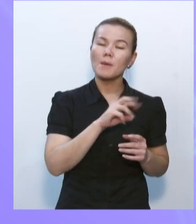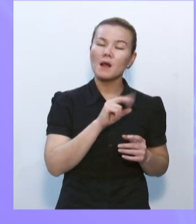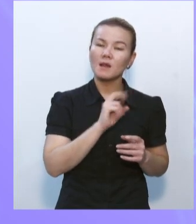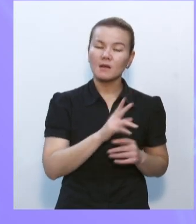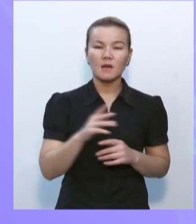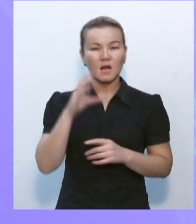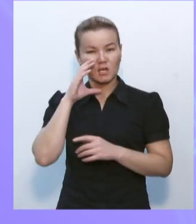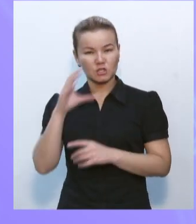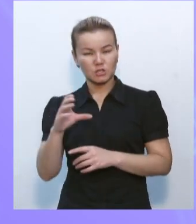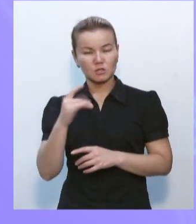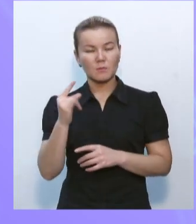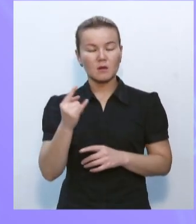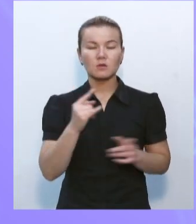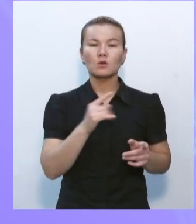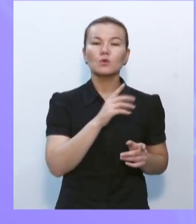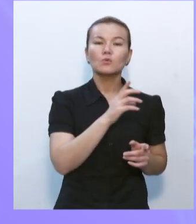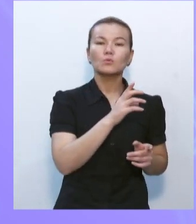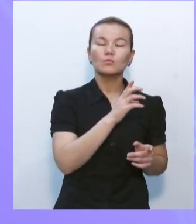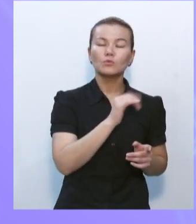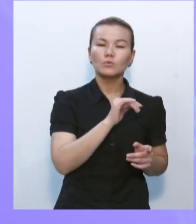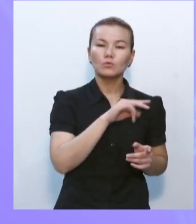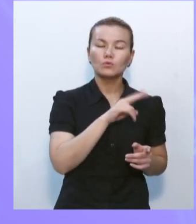Карышкырдын баласы бөлтүрүк.